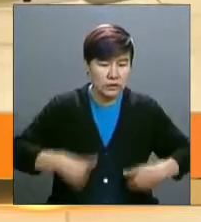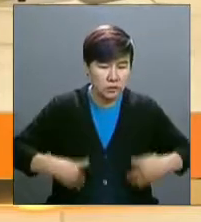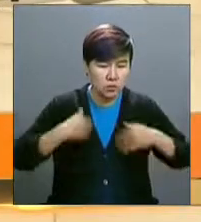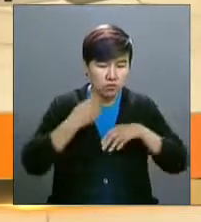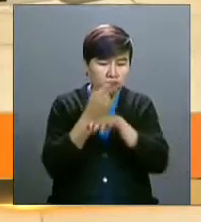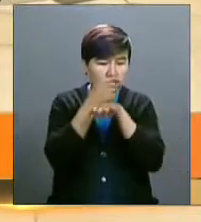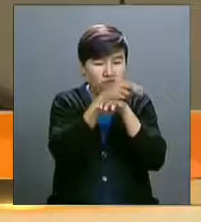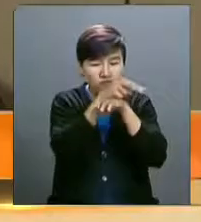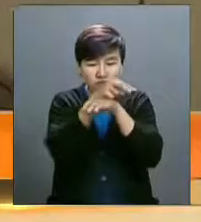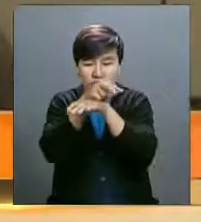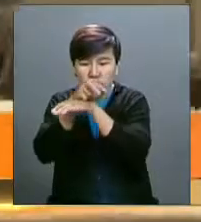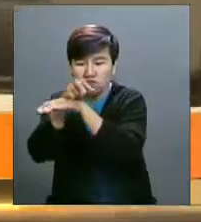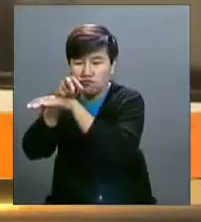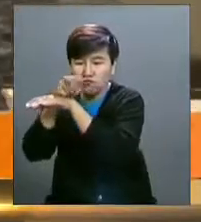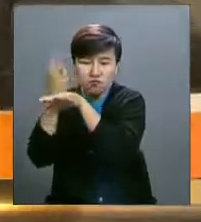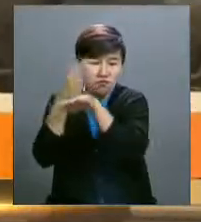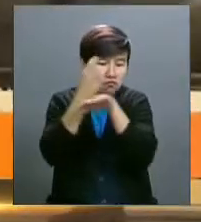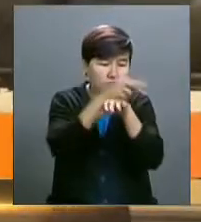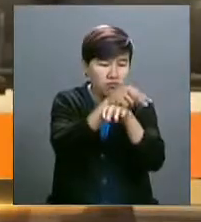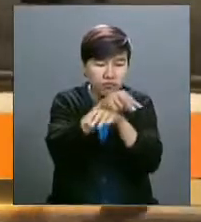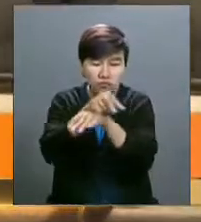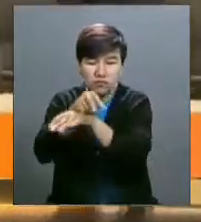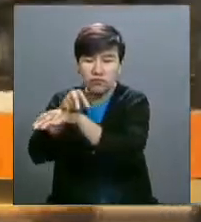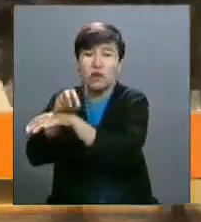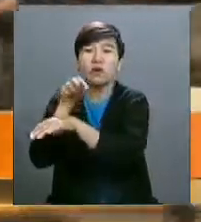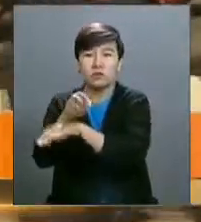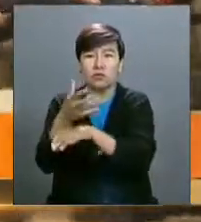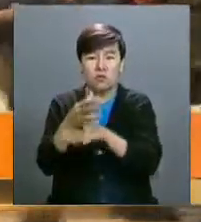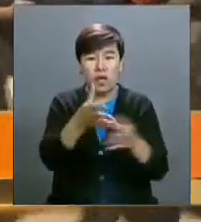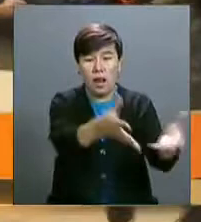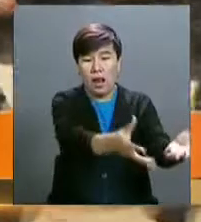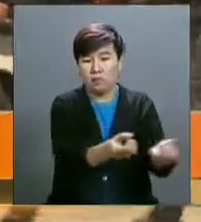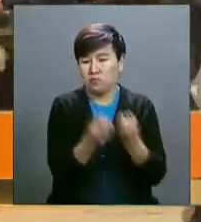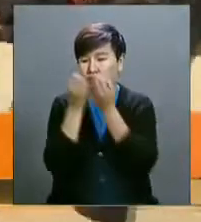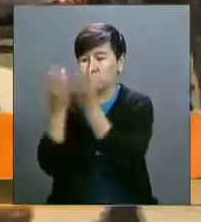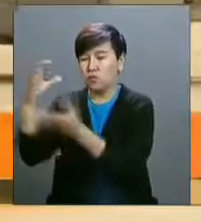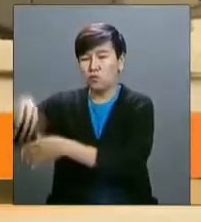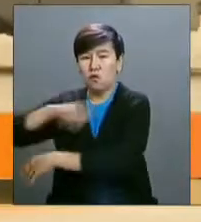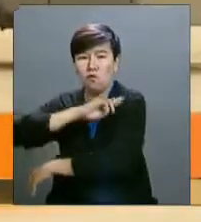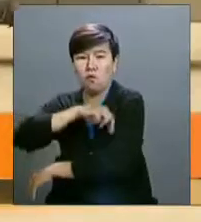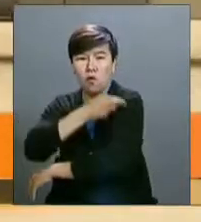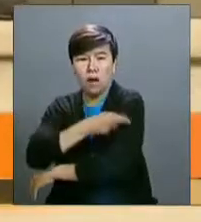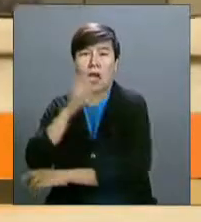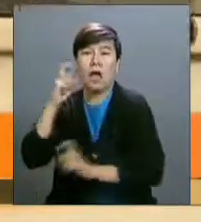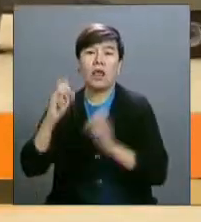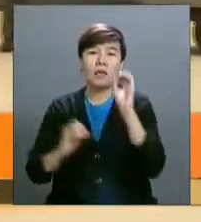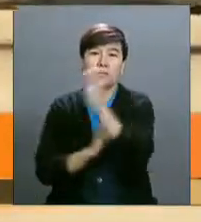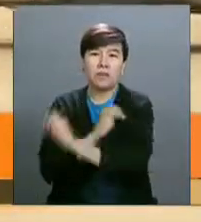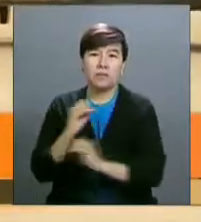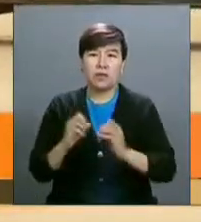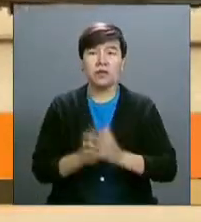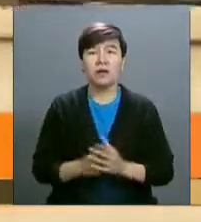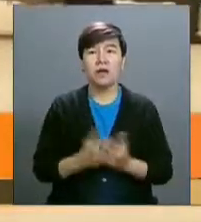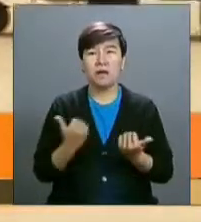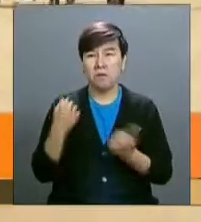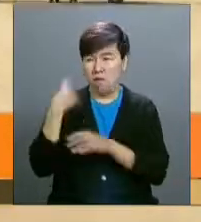งผู้ป่วยทางอากาศเพื่อส่งต่อผู้ป่วยวิกฤตไปยังโรงพยาบาลได้อย่างปลอดภัยซึ่งปัจจุบันนับเป็นเฮลิคอปเ